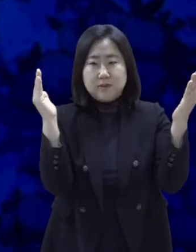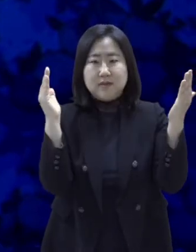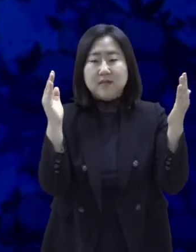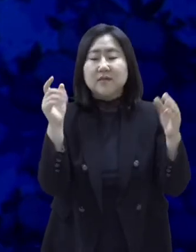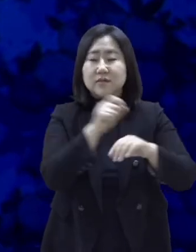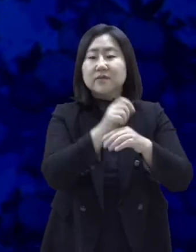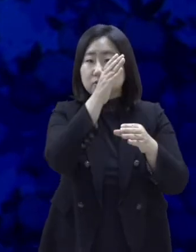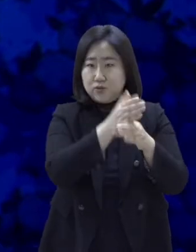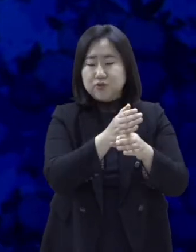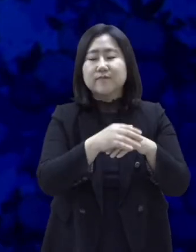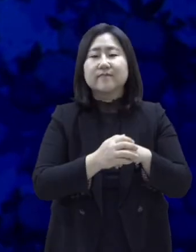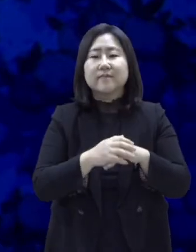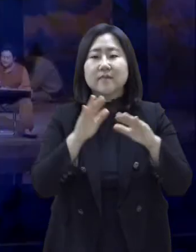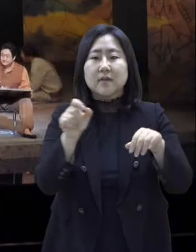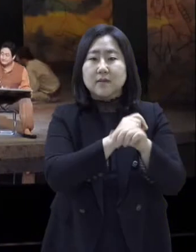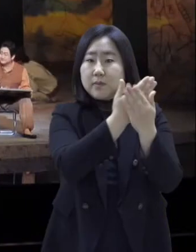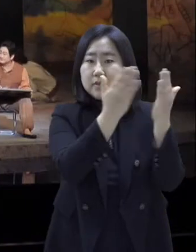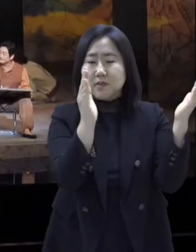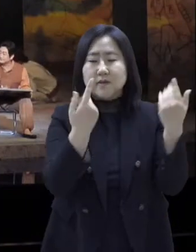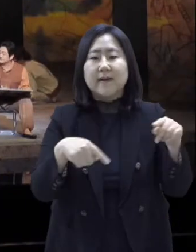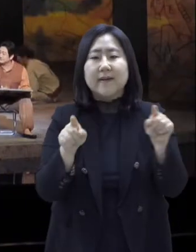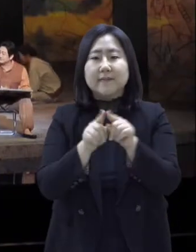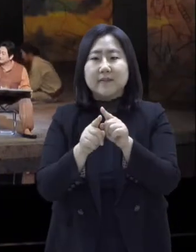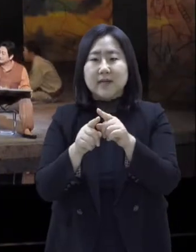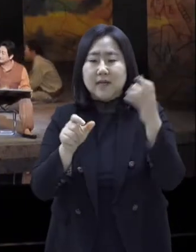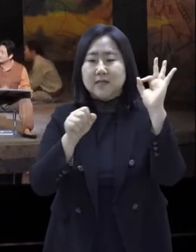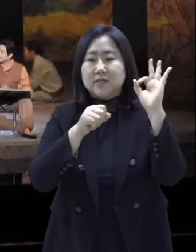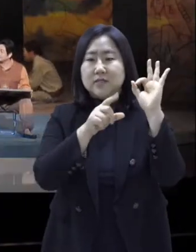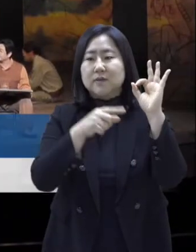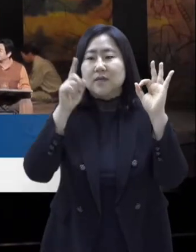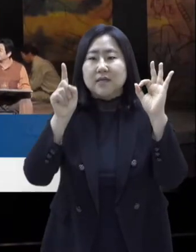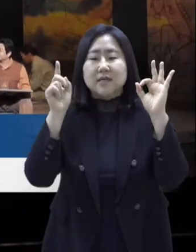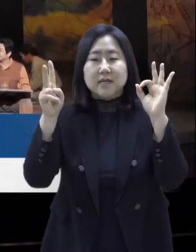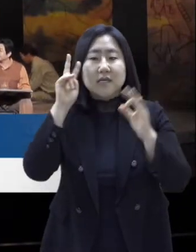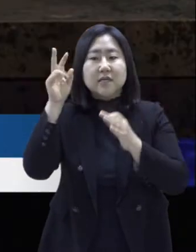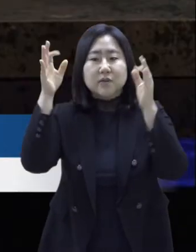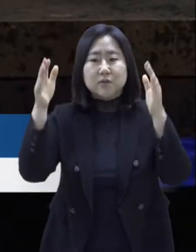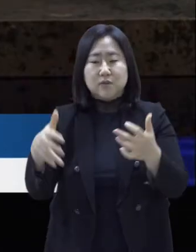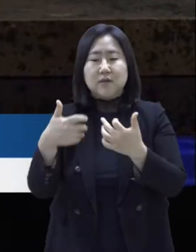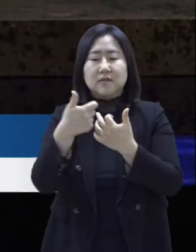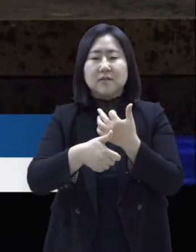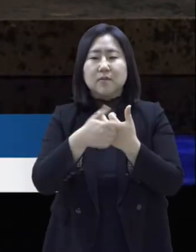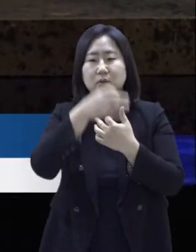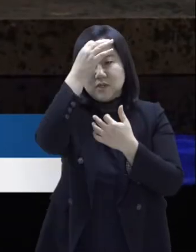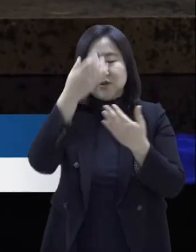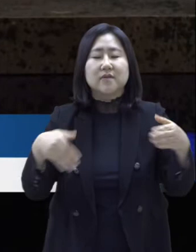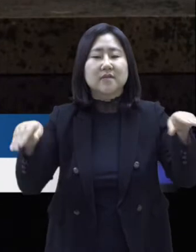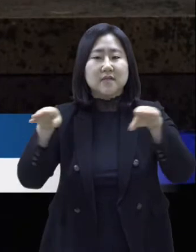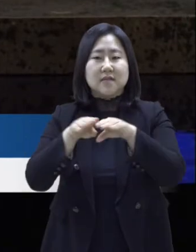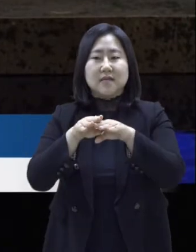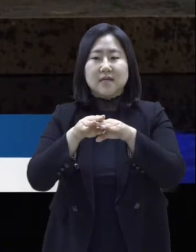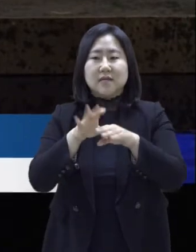귀향전이 열리고 있는데요. 이 특별전과 함께 다음 달 1일과 2일 이틀 동안 서귀포 예술의 전당